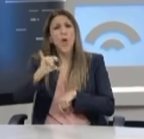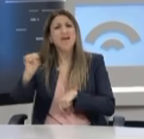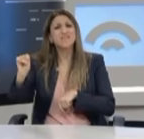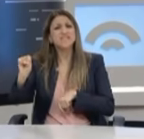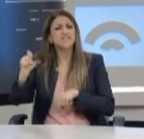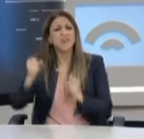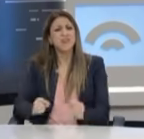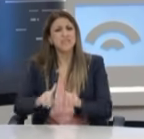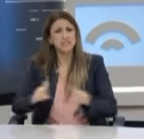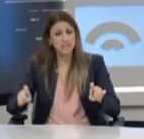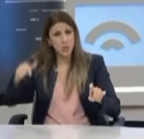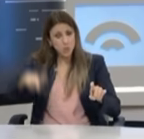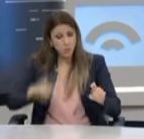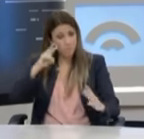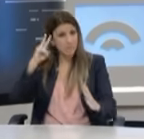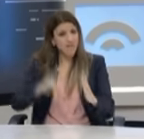διαβάζω στα αγγλικά,